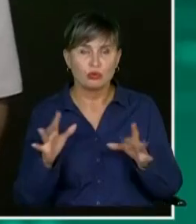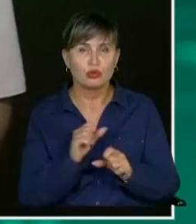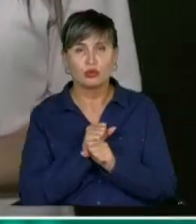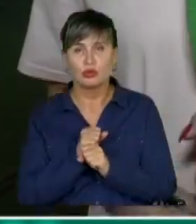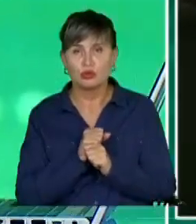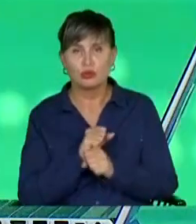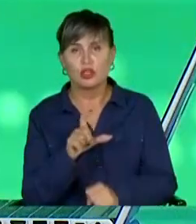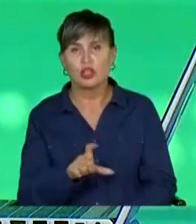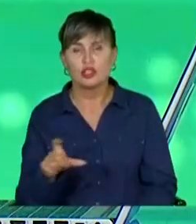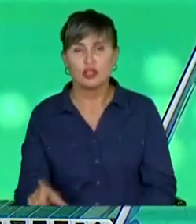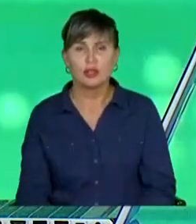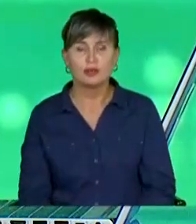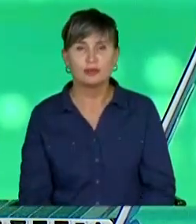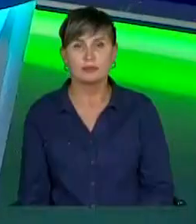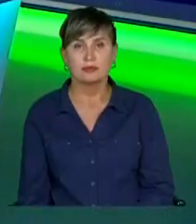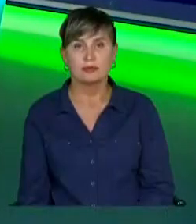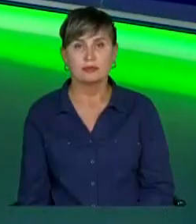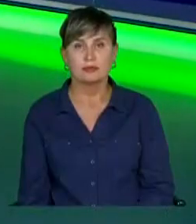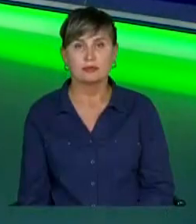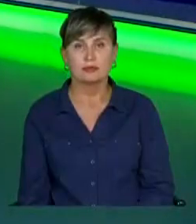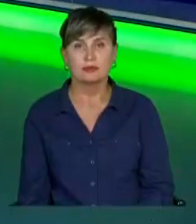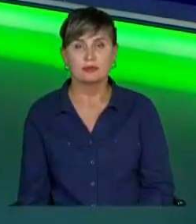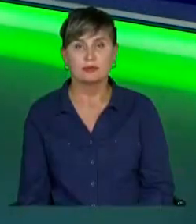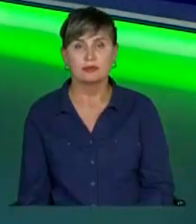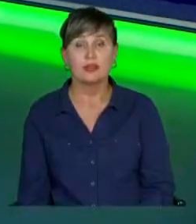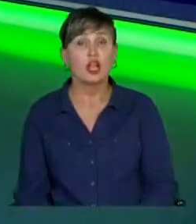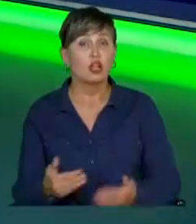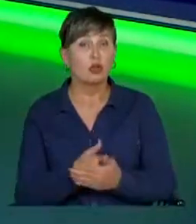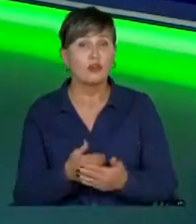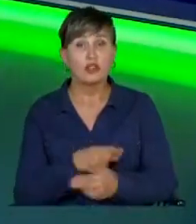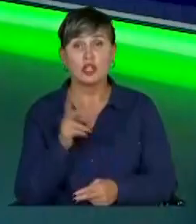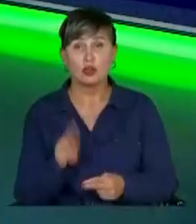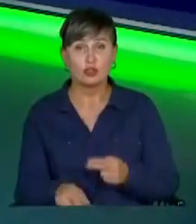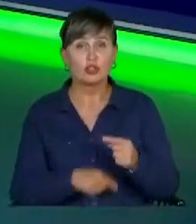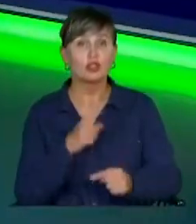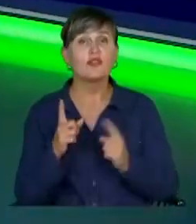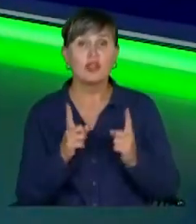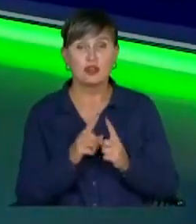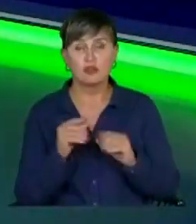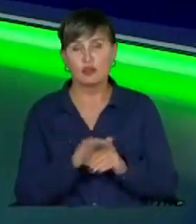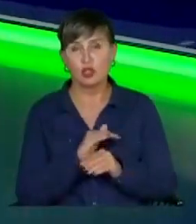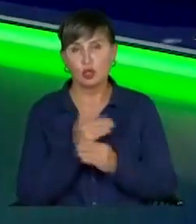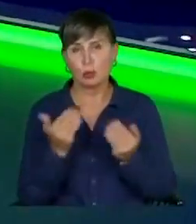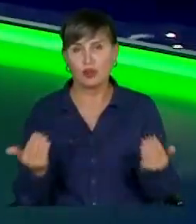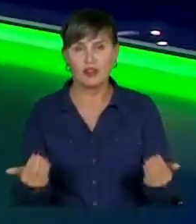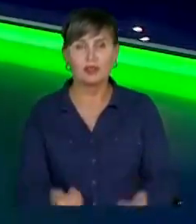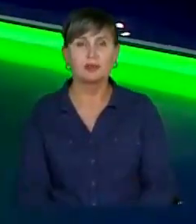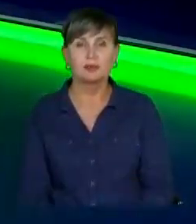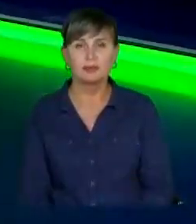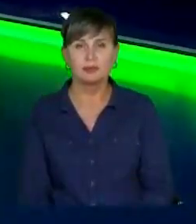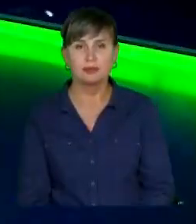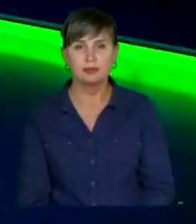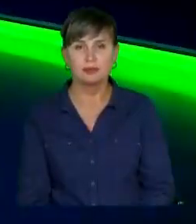досуга граждан. И на этом наш выпуск завершен. Всего доброго. До встречи в эфире.